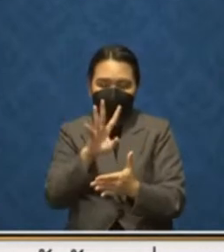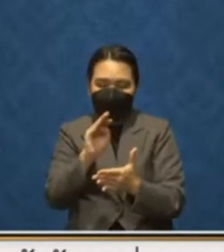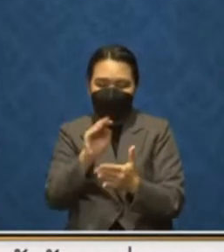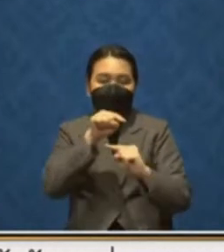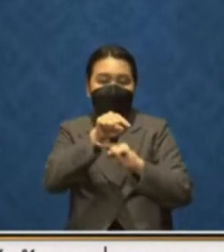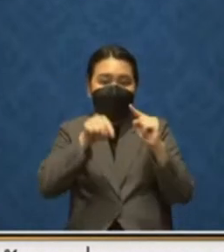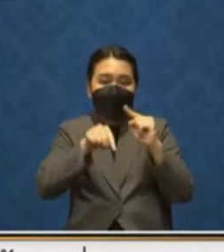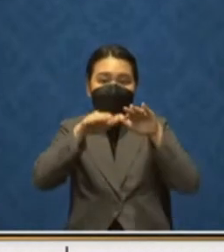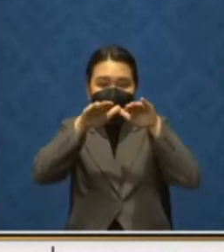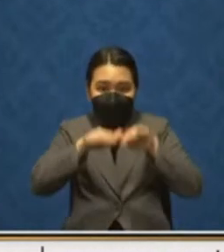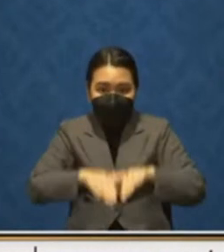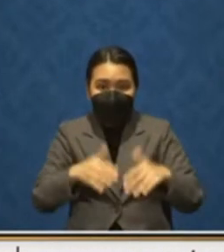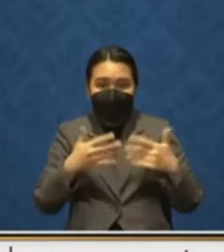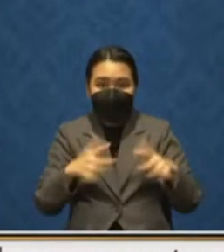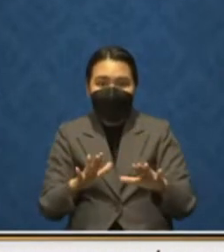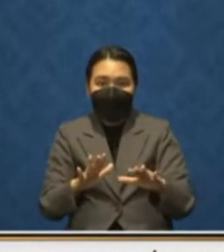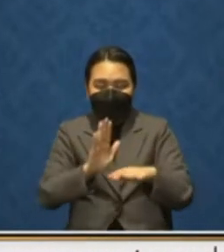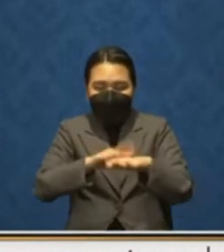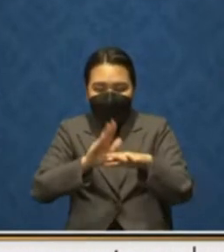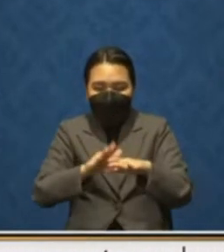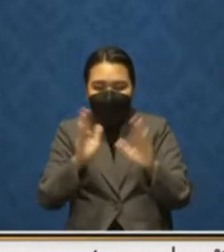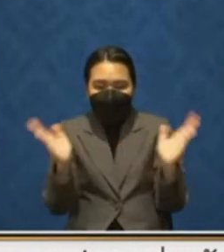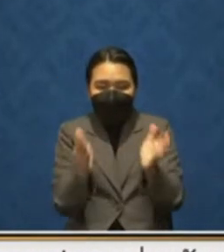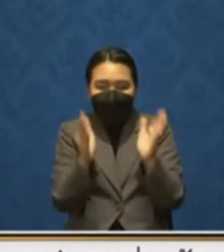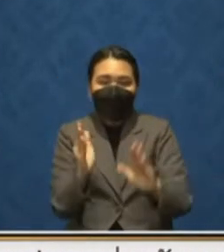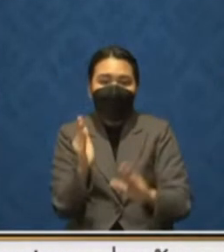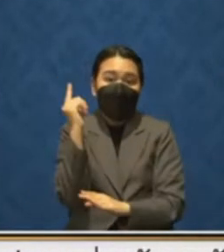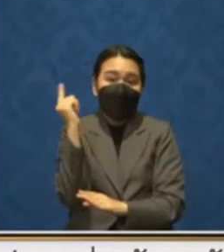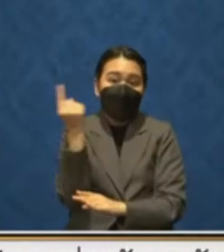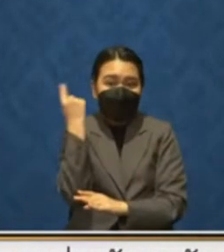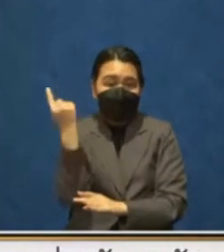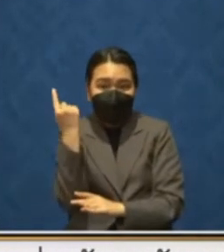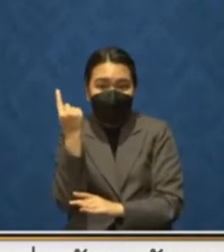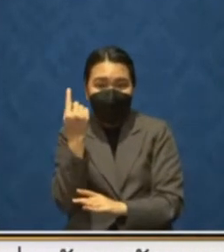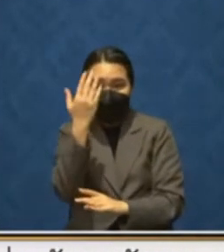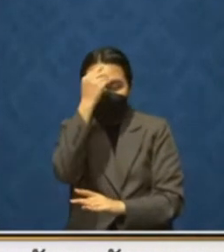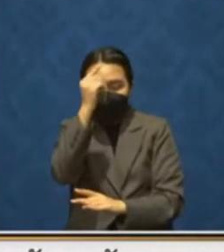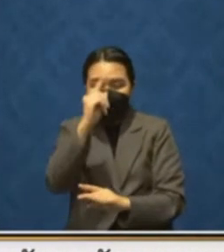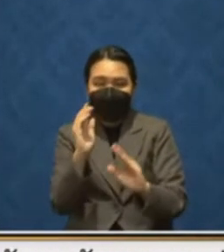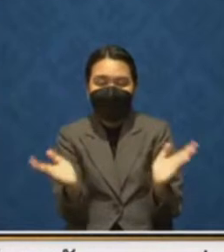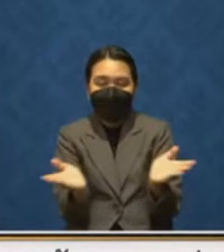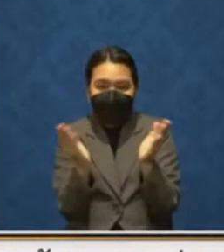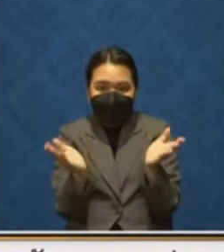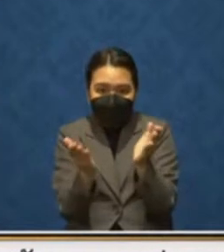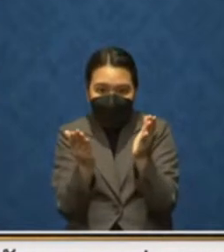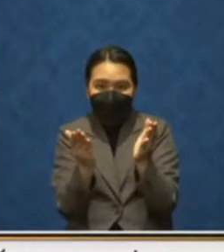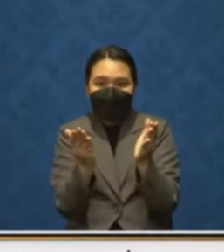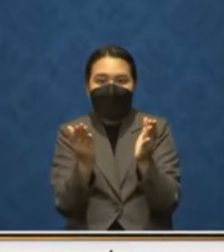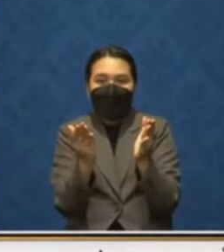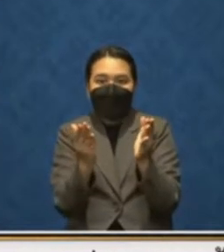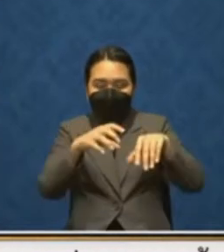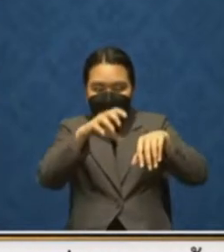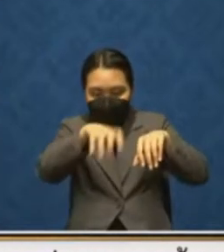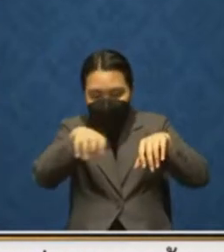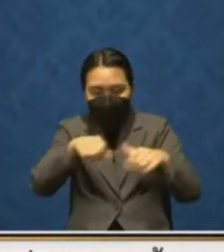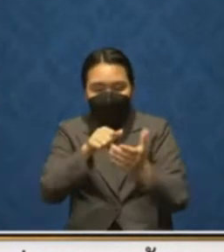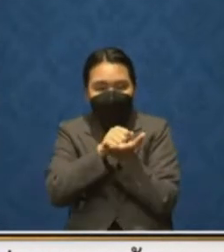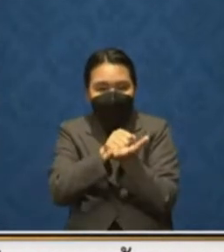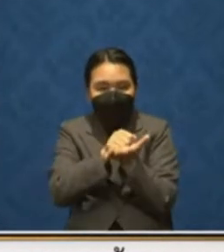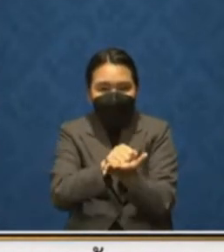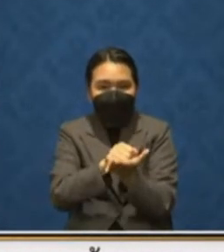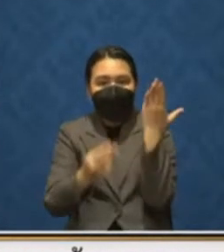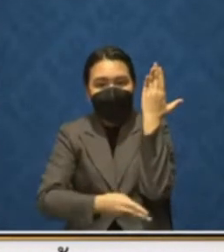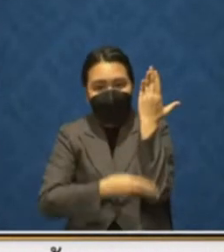ยุให้คนไปเที่ยวเพื่อสนับสนุนนะครับอ่าสถานเหตุการณ์ต่างๆโรงแรม